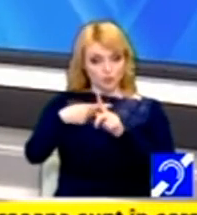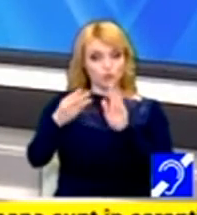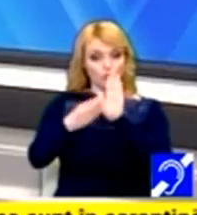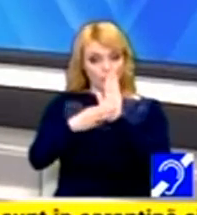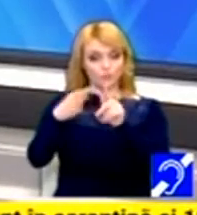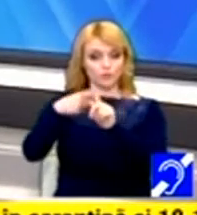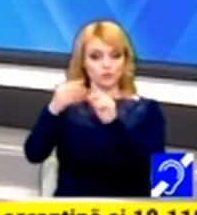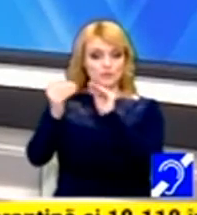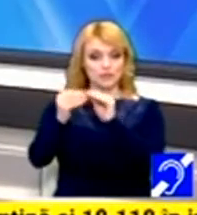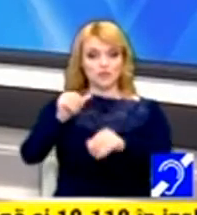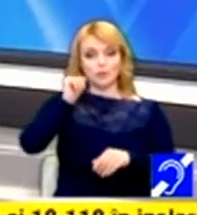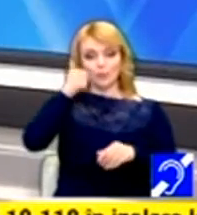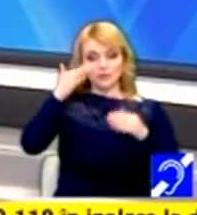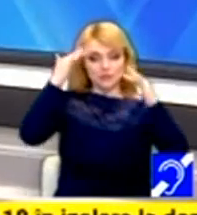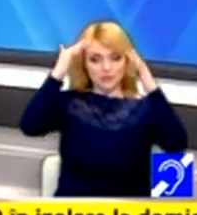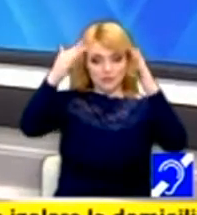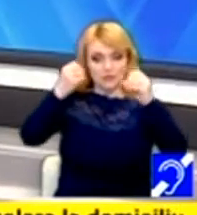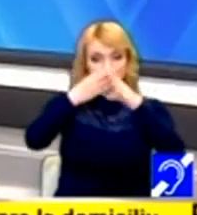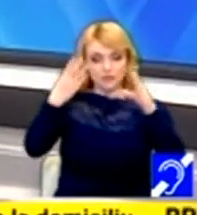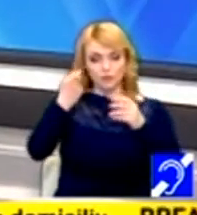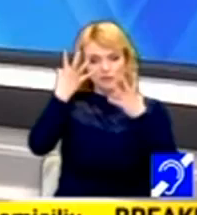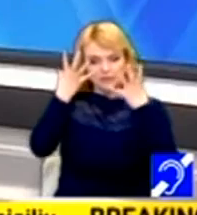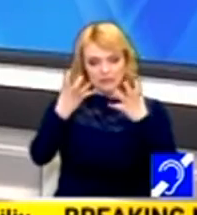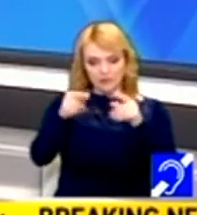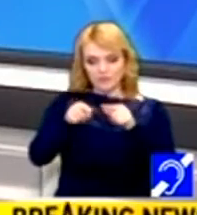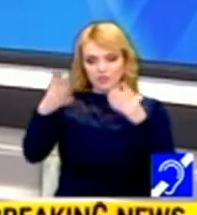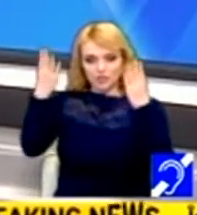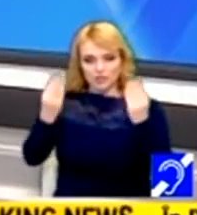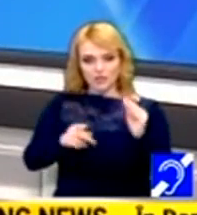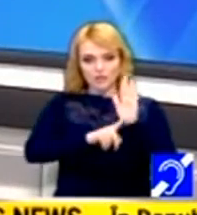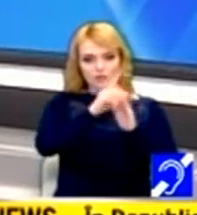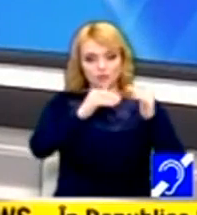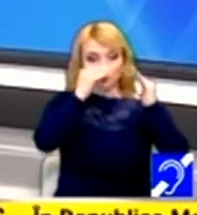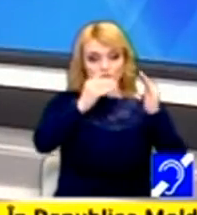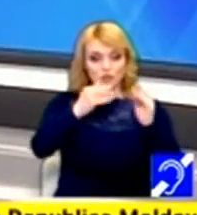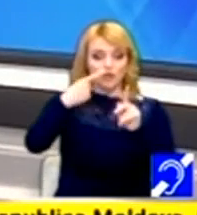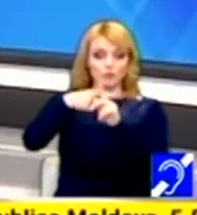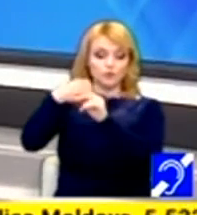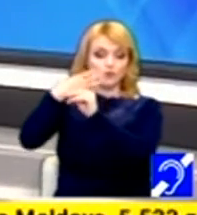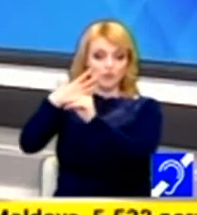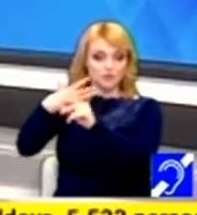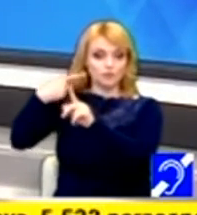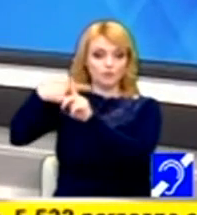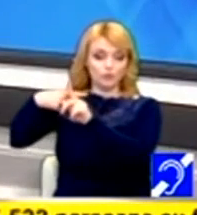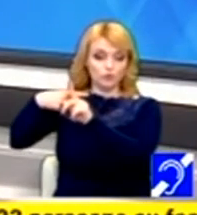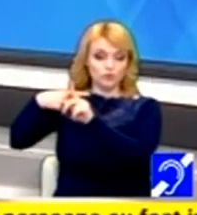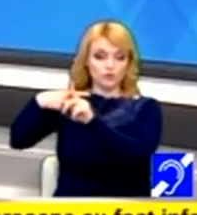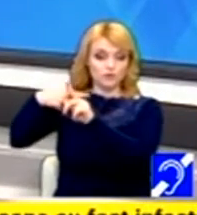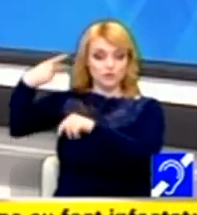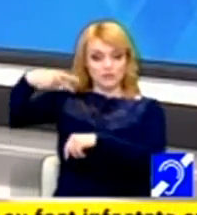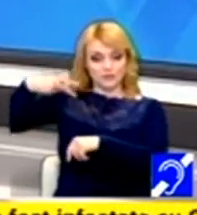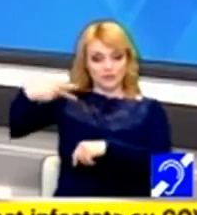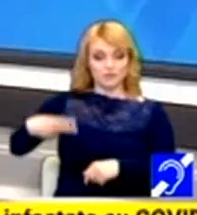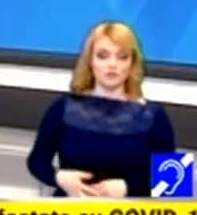grade Celsius. Mâine cer variabil, parțial noros, întreaga zi și maxime ce vor oscila între 15 și poate